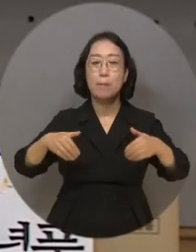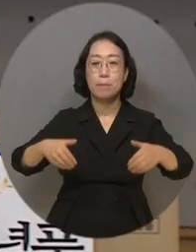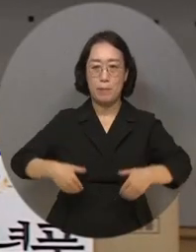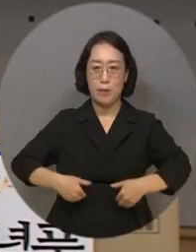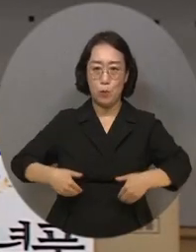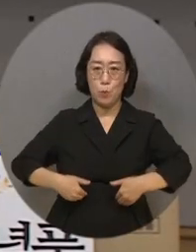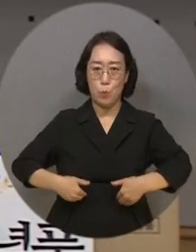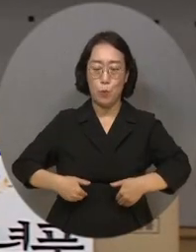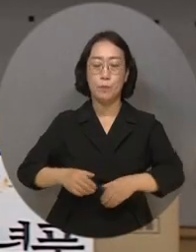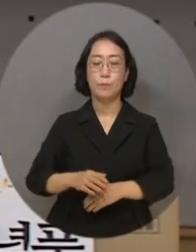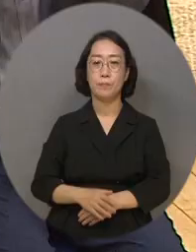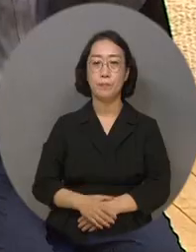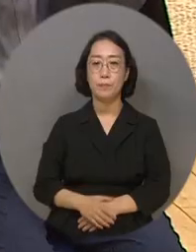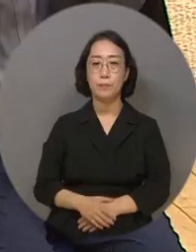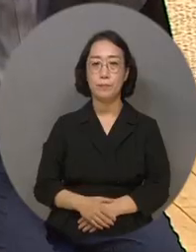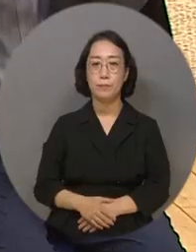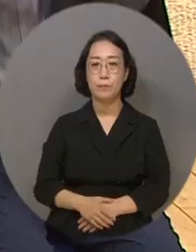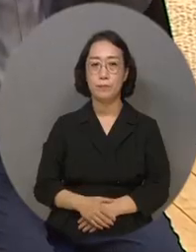필요한 때입니다